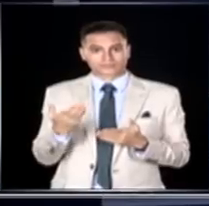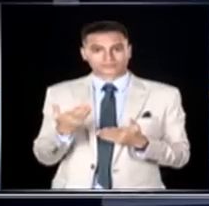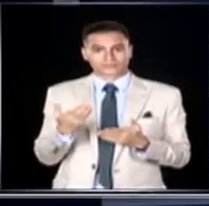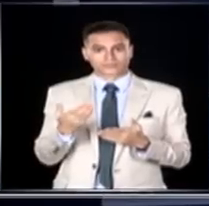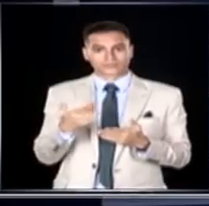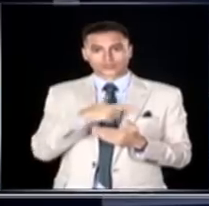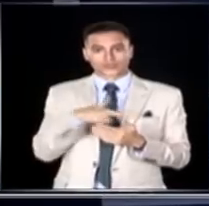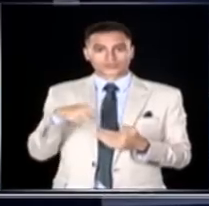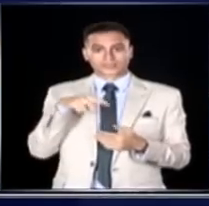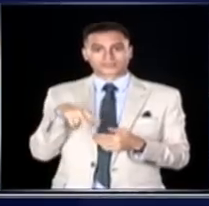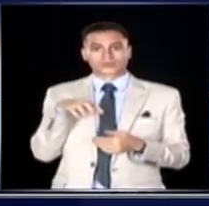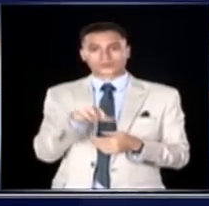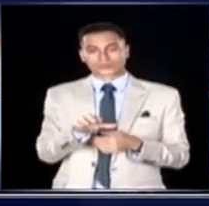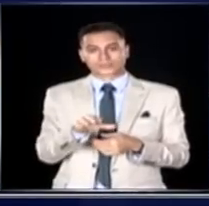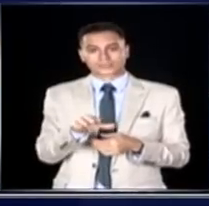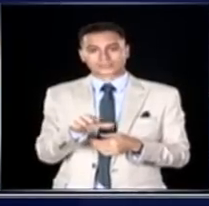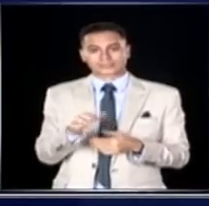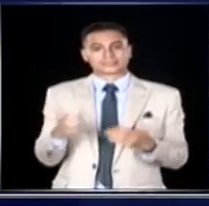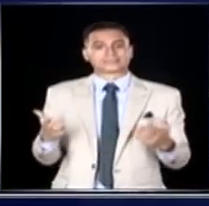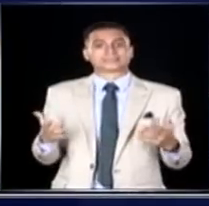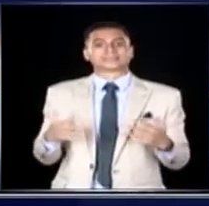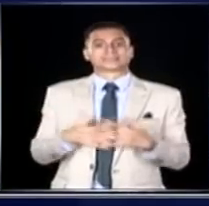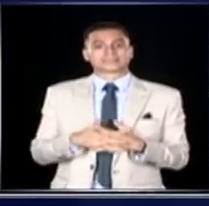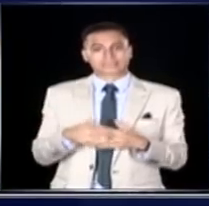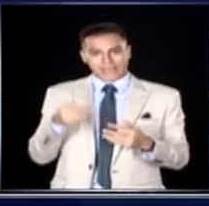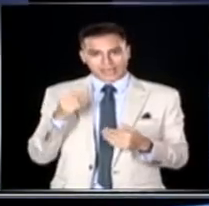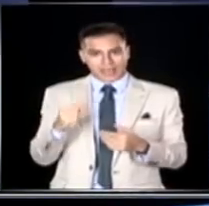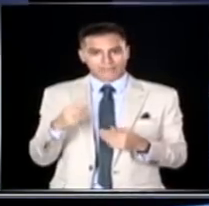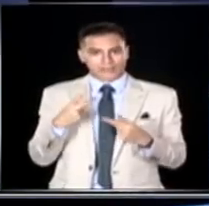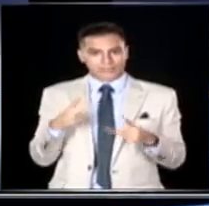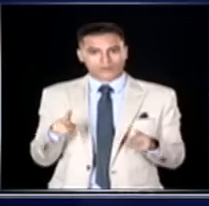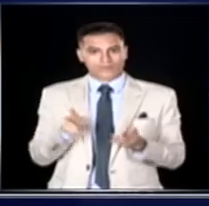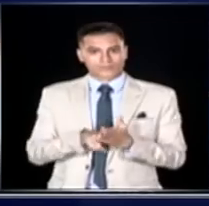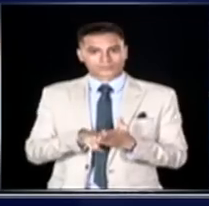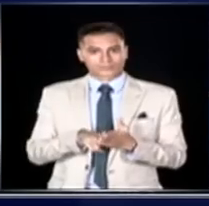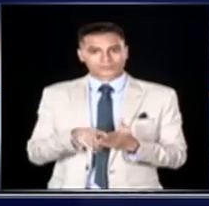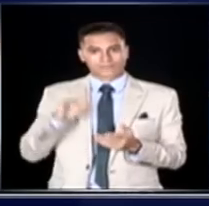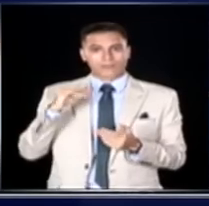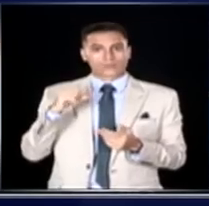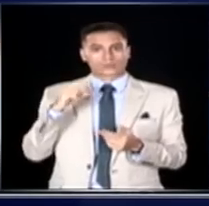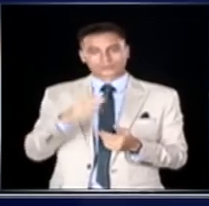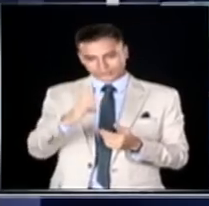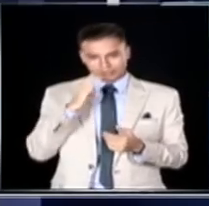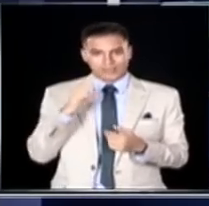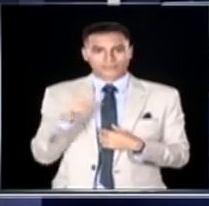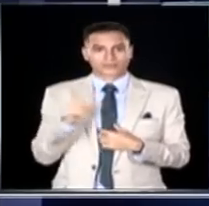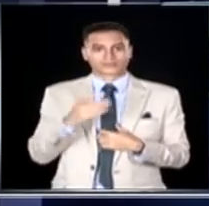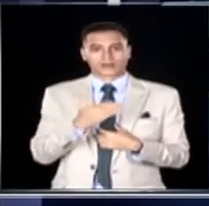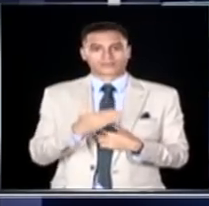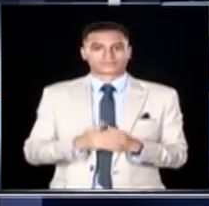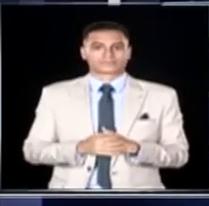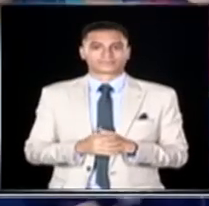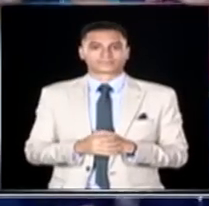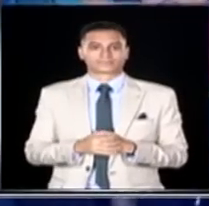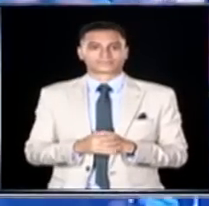خميس؟ 698. 698. وأحمد وجيه موافق. محمود خميس. إجابة صحيحة.